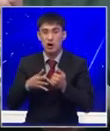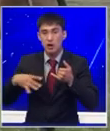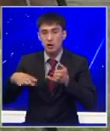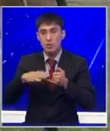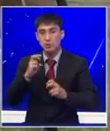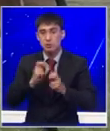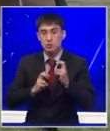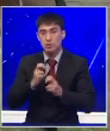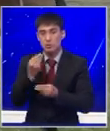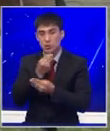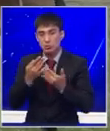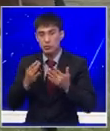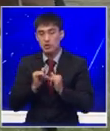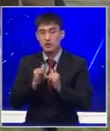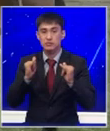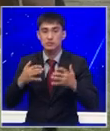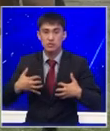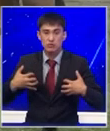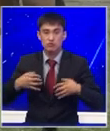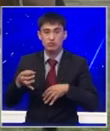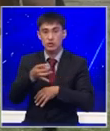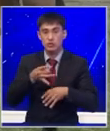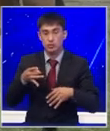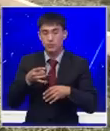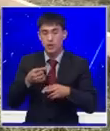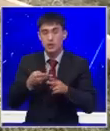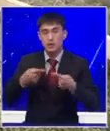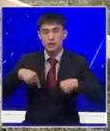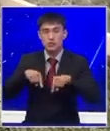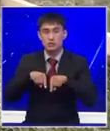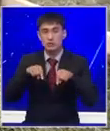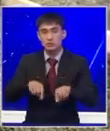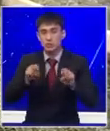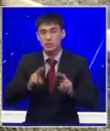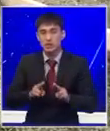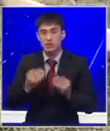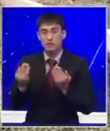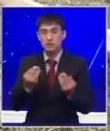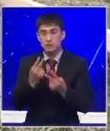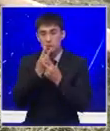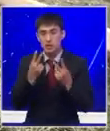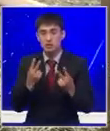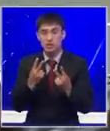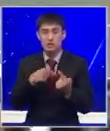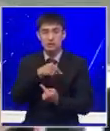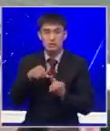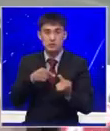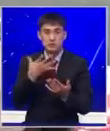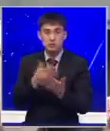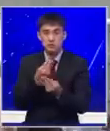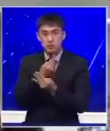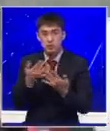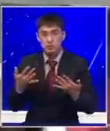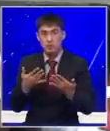агропромышленной продукции и в развитии животноводства региона на организованной здесь специальной выставки предприниматели представили свою